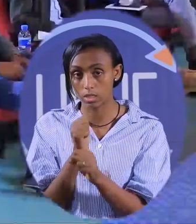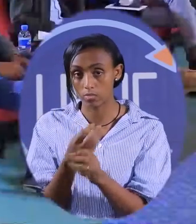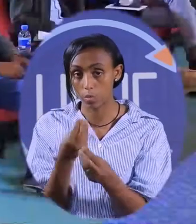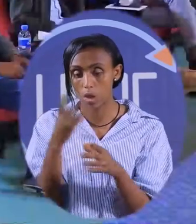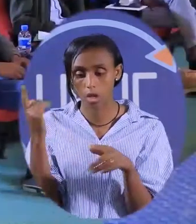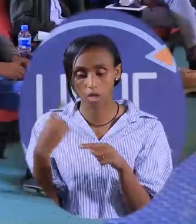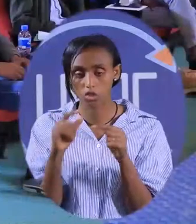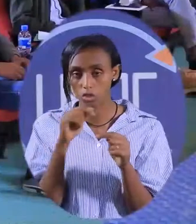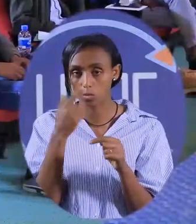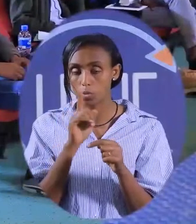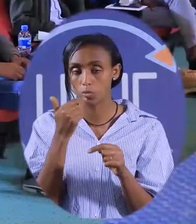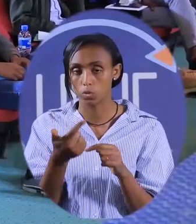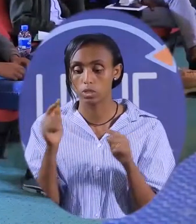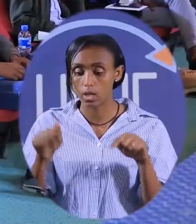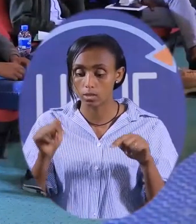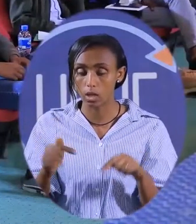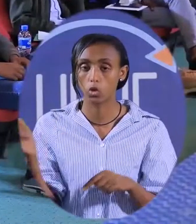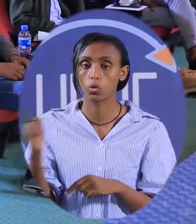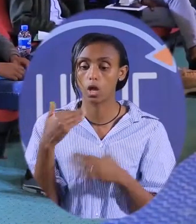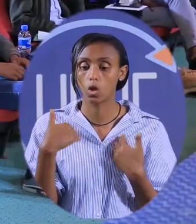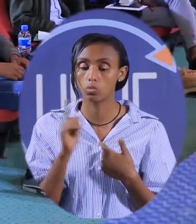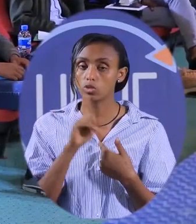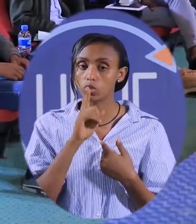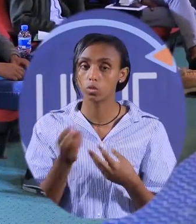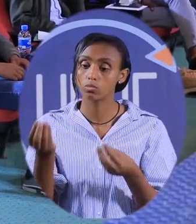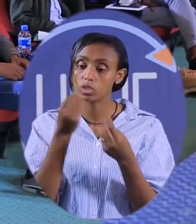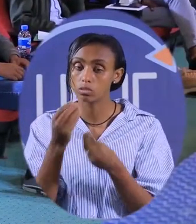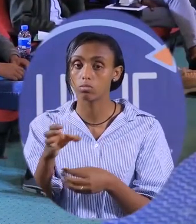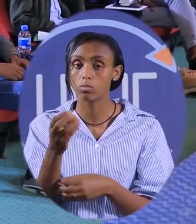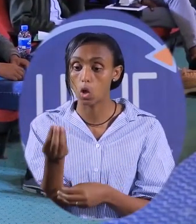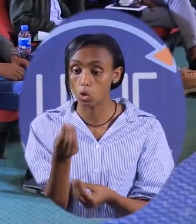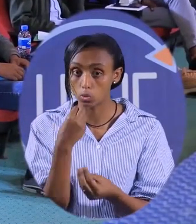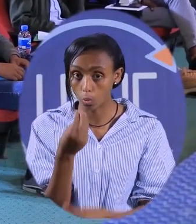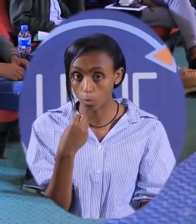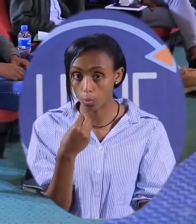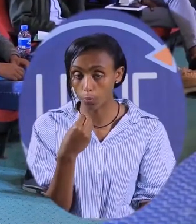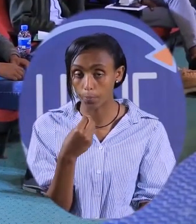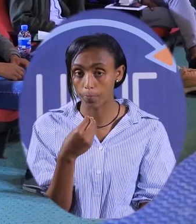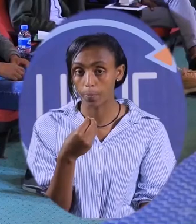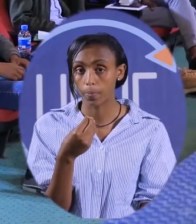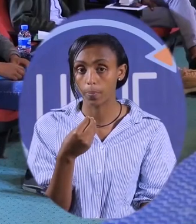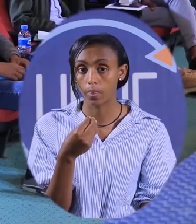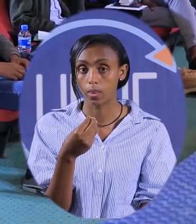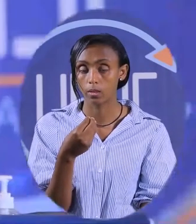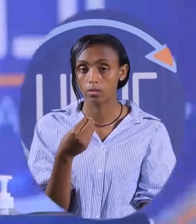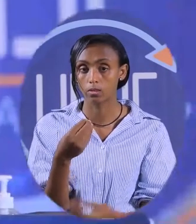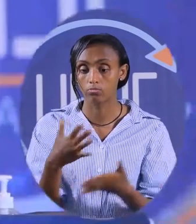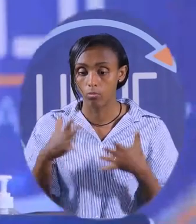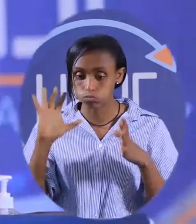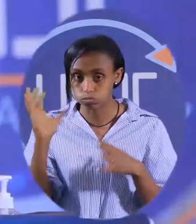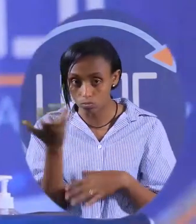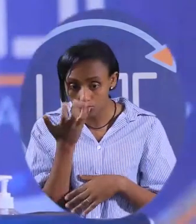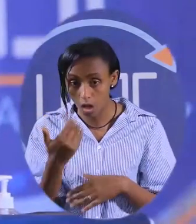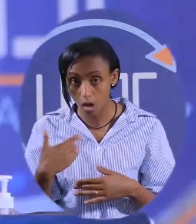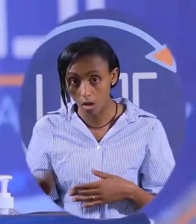የሚሉት ሰዎች። ዛሬ እየሆነ ያለው ደግሞ ምንድን ነው? ምግብ በዝቶ ሰዎች ኦቤሲቲ የምንለው በጣም